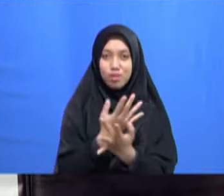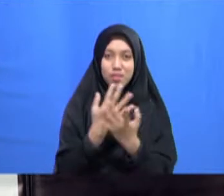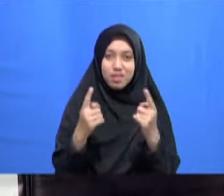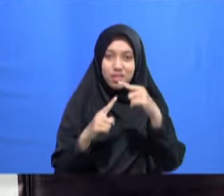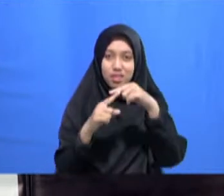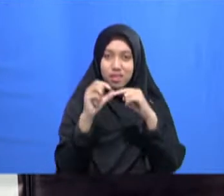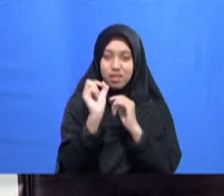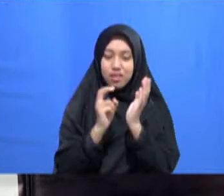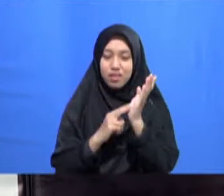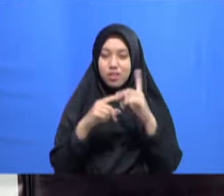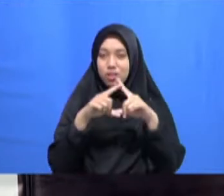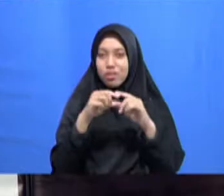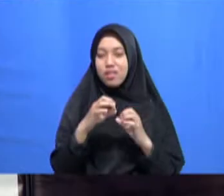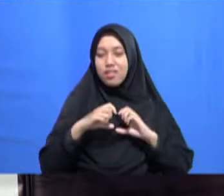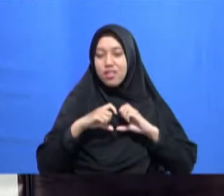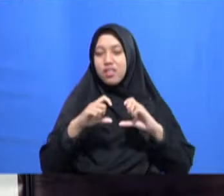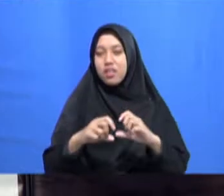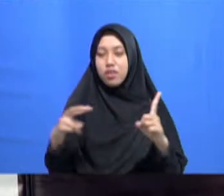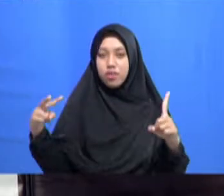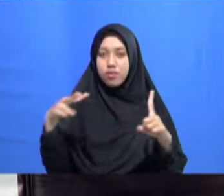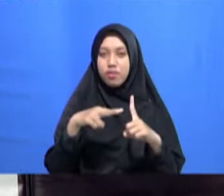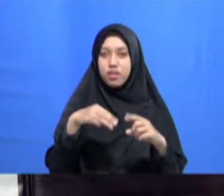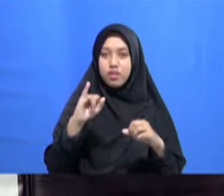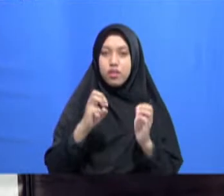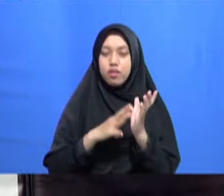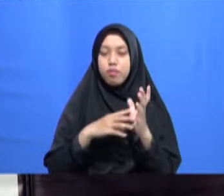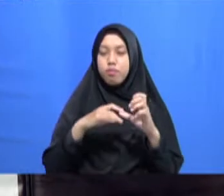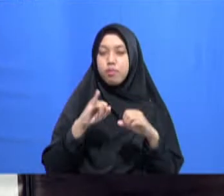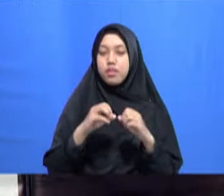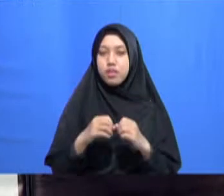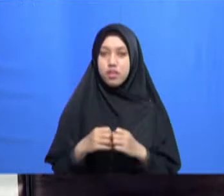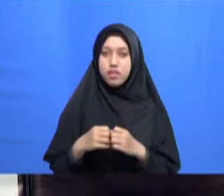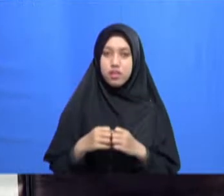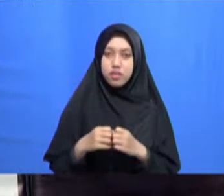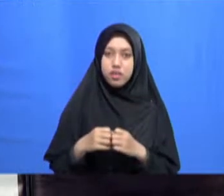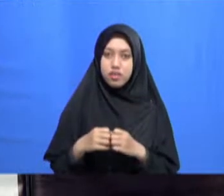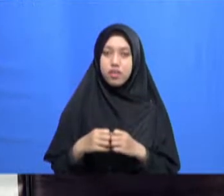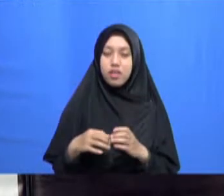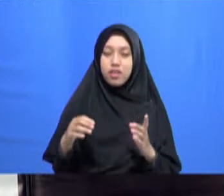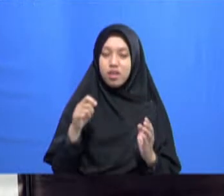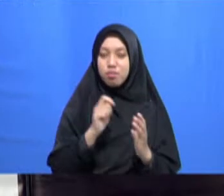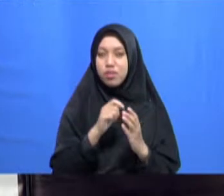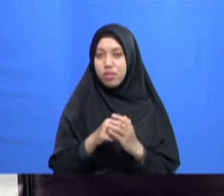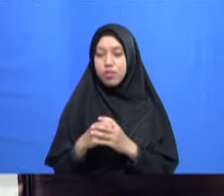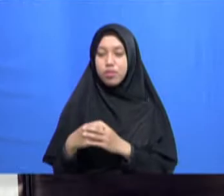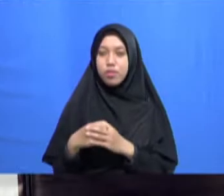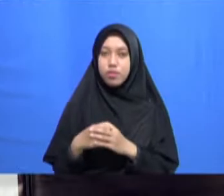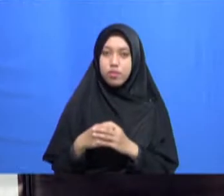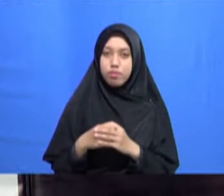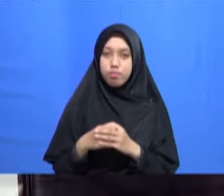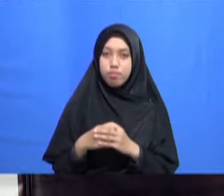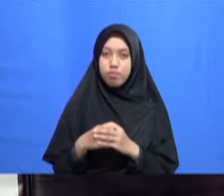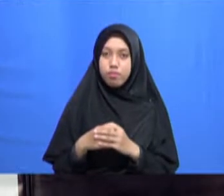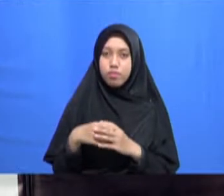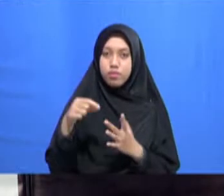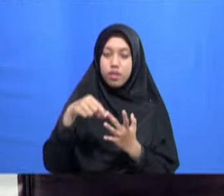saya cintai, visi misi kami sudah sangat jelas, yaitu di mana visi kami adalah menuju Tojo maju. Di mana misi kami adalah salah satunya